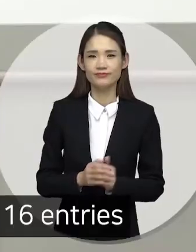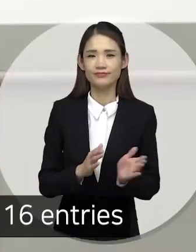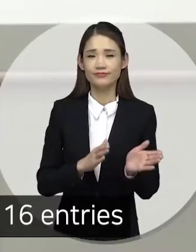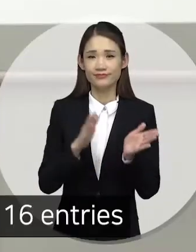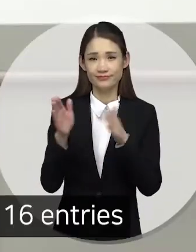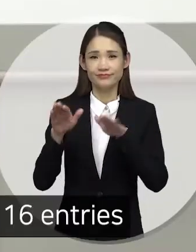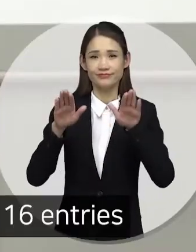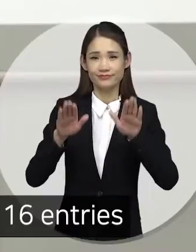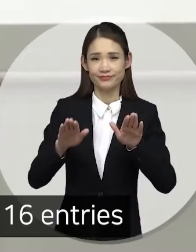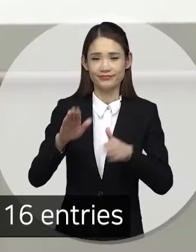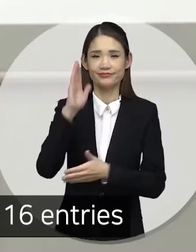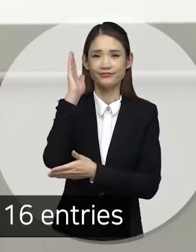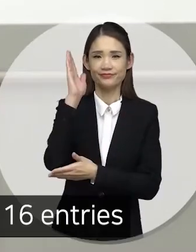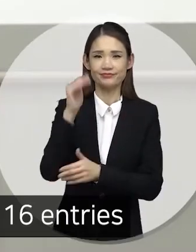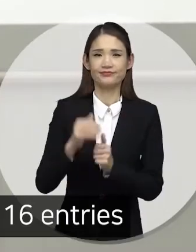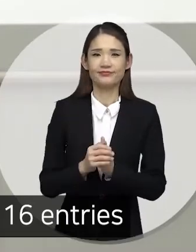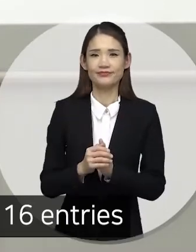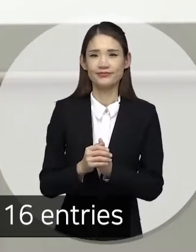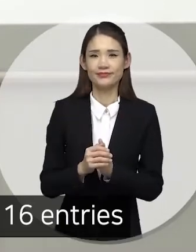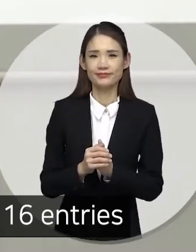네, 이번 시간에는